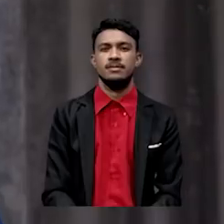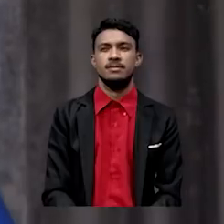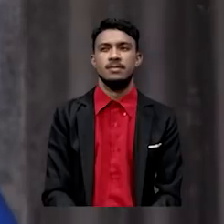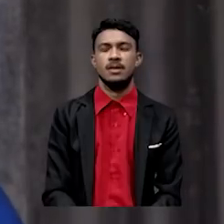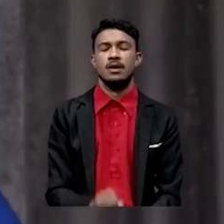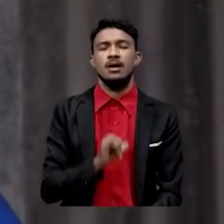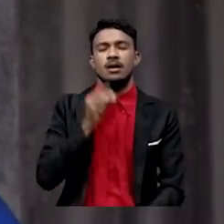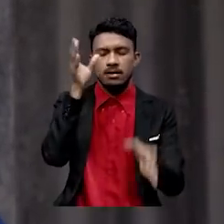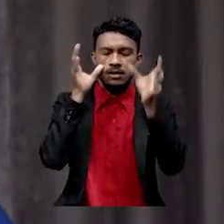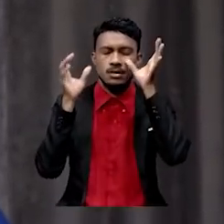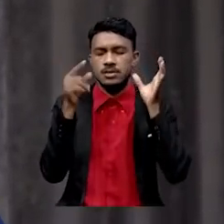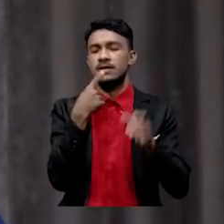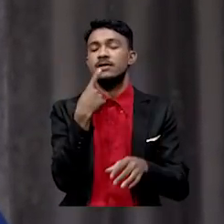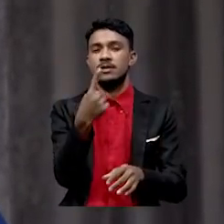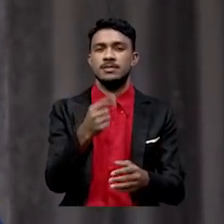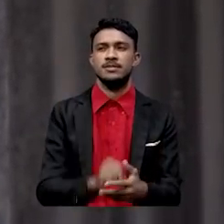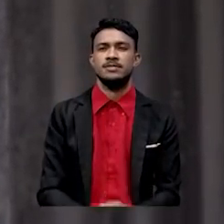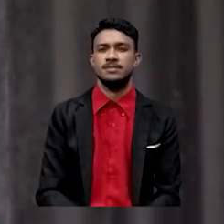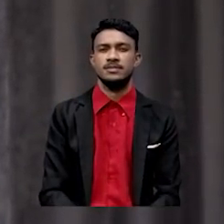Aku tiri tetap nak.